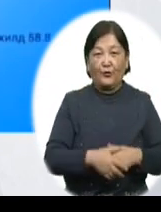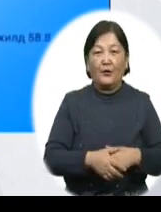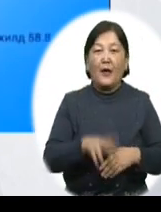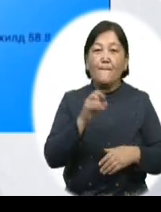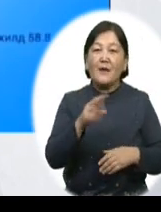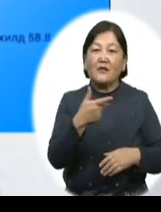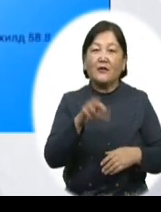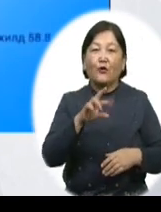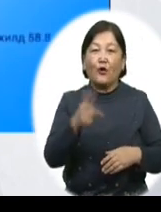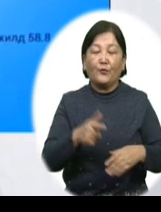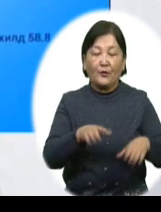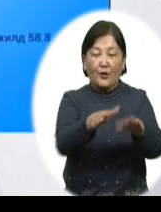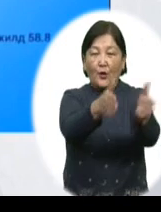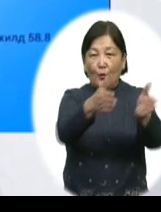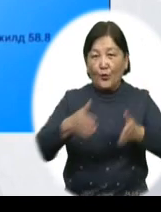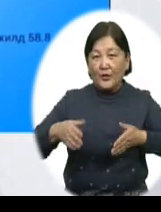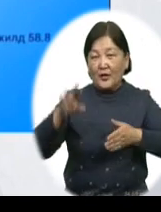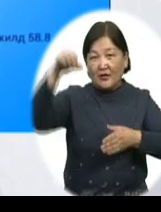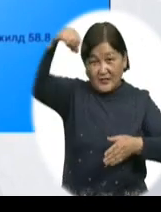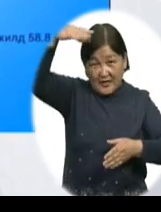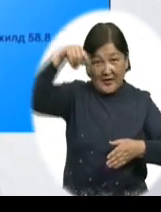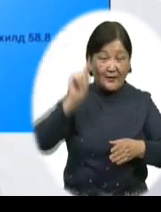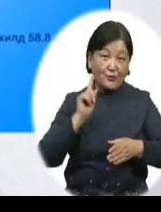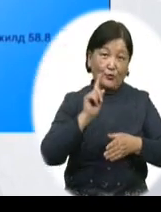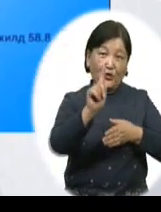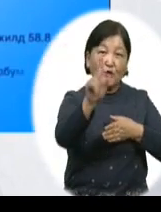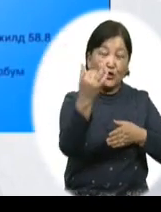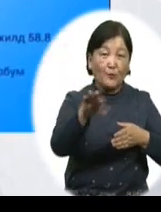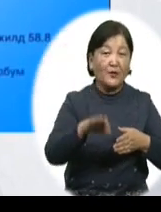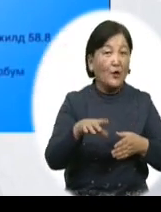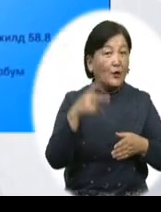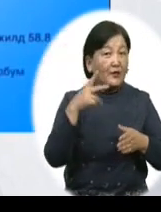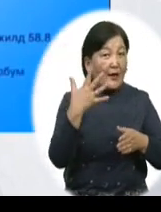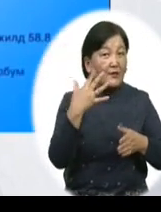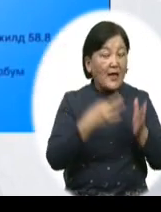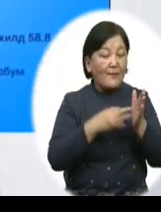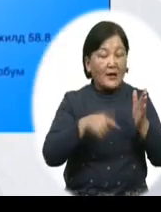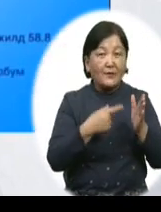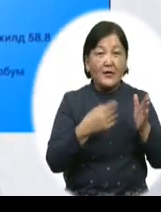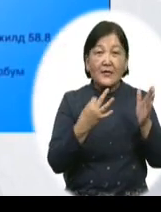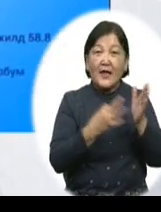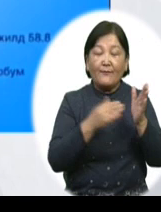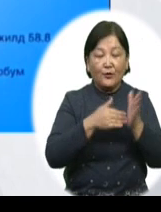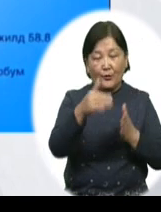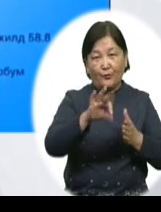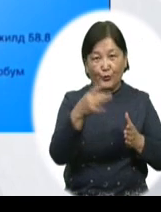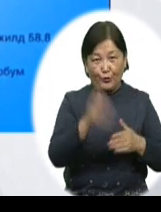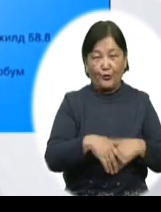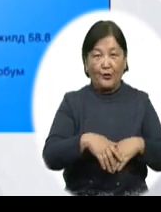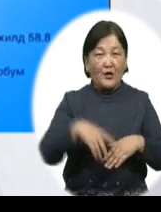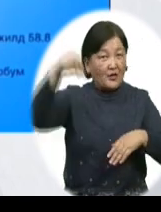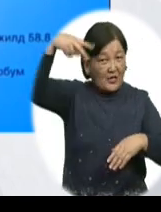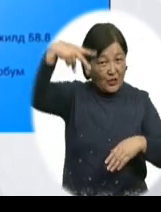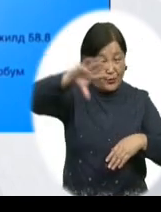хүртэл 255 км урт цахилгаан дамжуулах агаарын шугамын ажил 58.8 тэрбум төгрөг. Эрчим хүчний найдвартай хэрэглээг